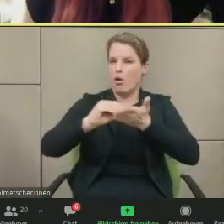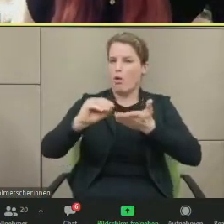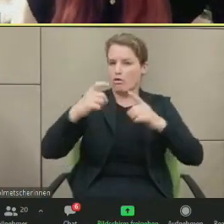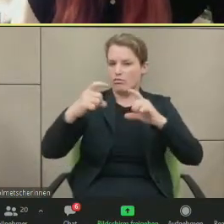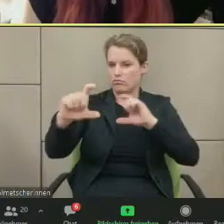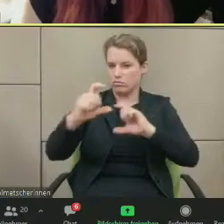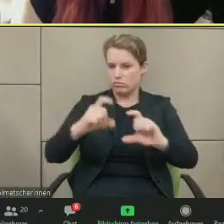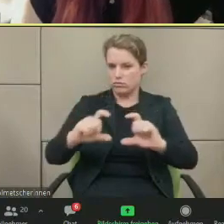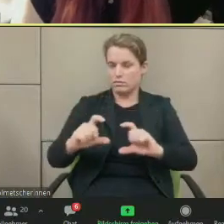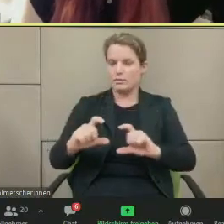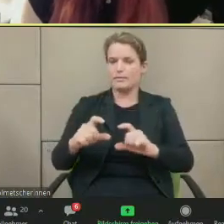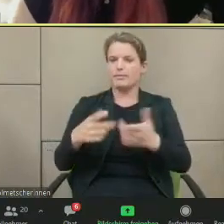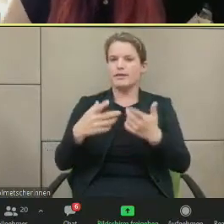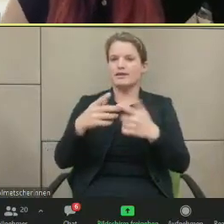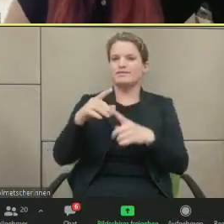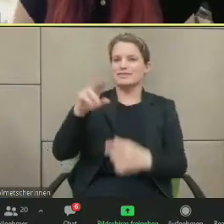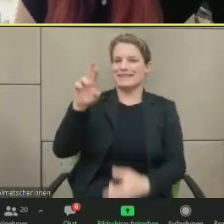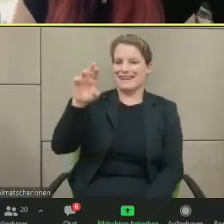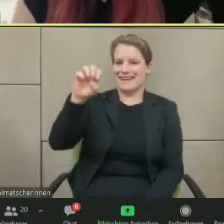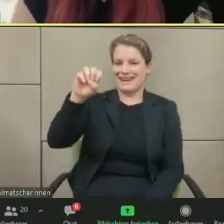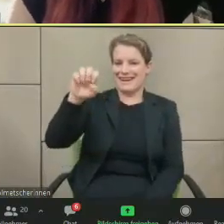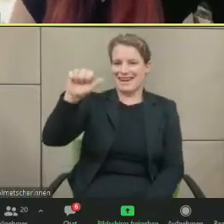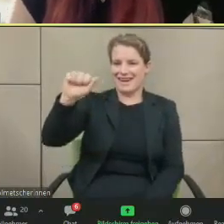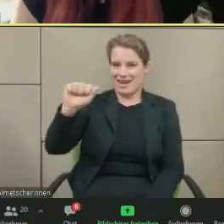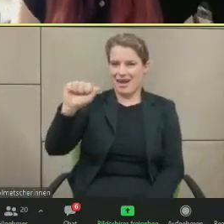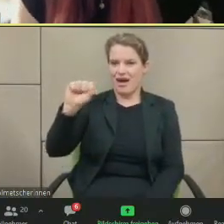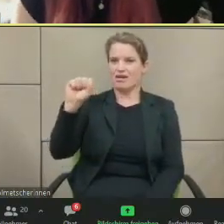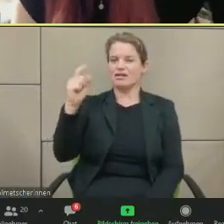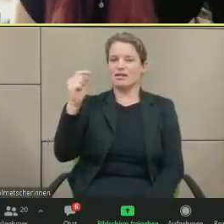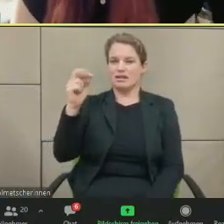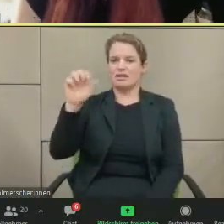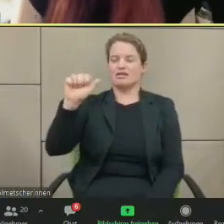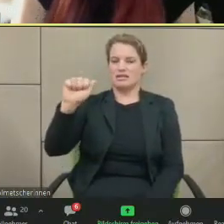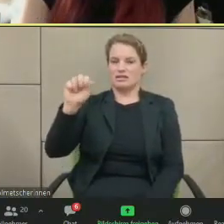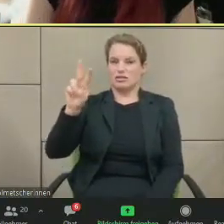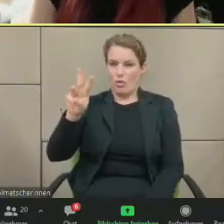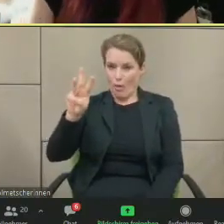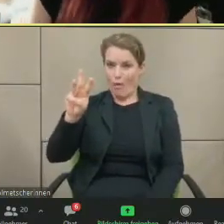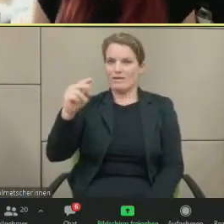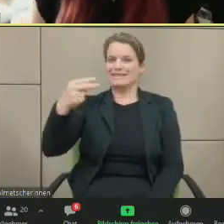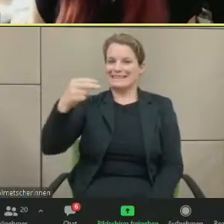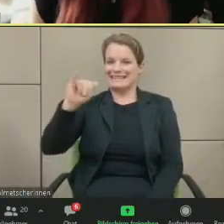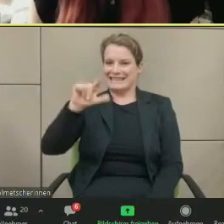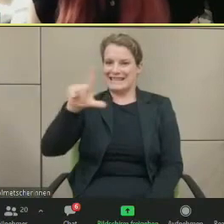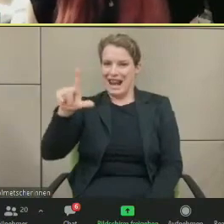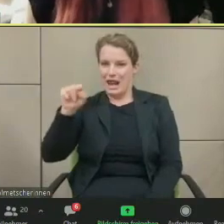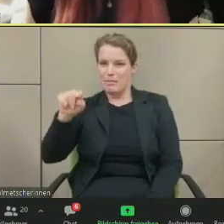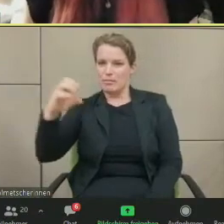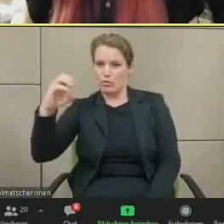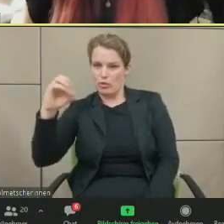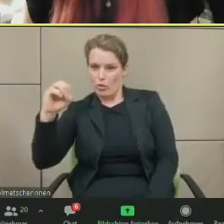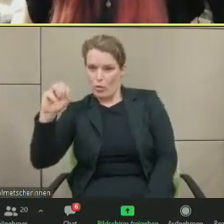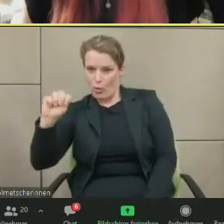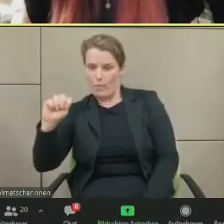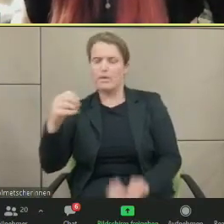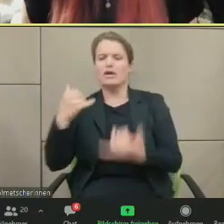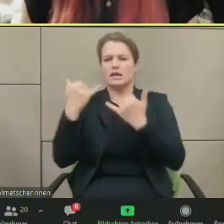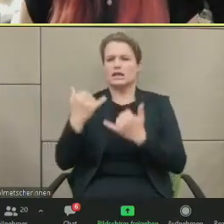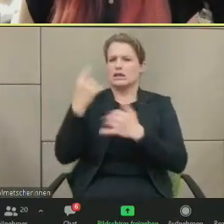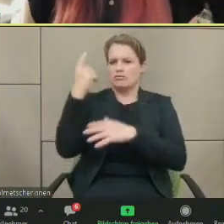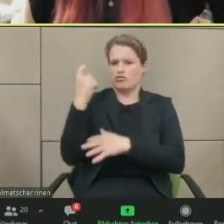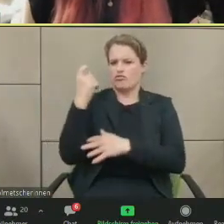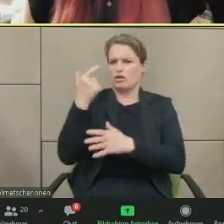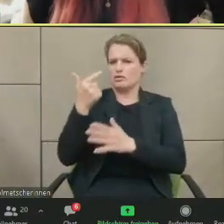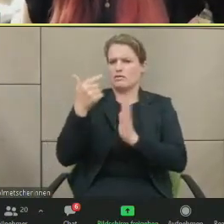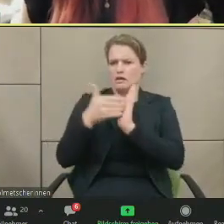unter reastrawhill.com schreibe ich jetzt seit Anfang 2020. Und so ist jetzt meine Geschichte und mein Weg dorthin und